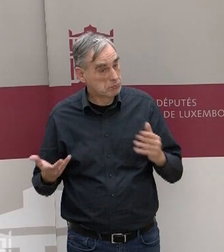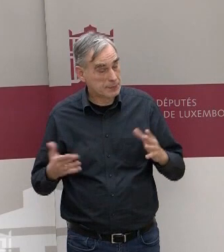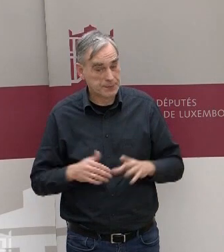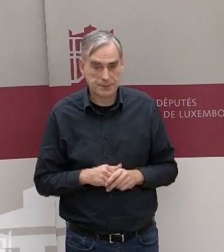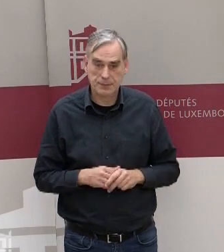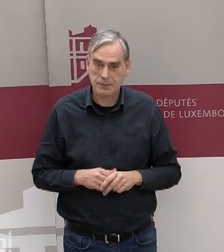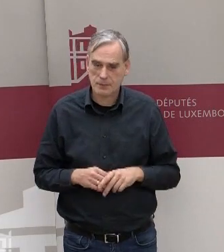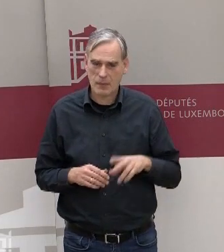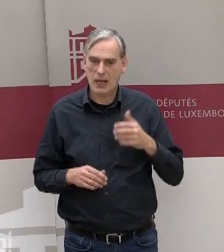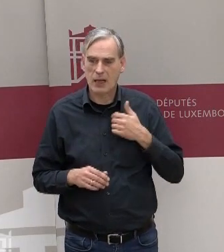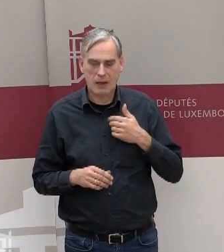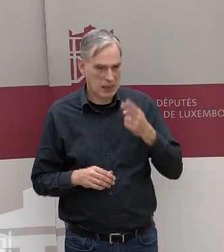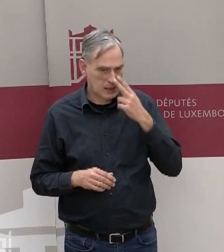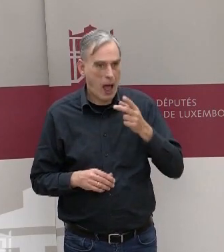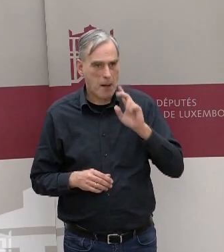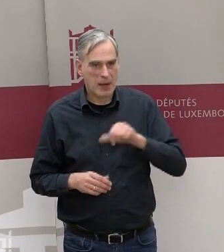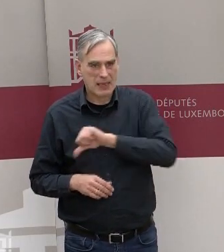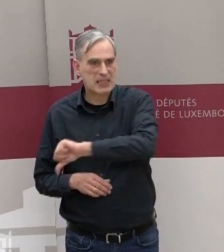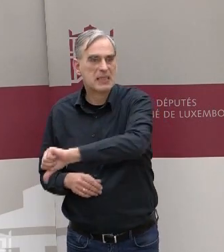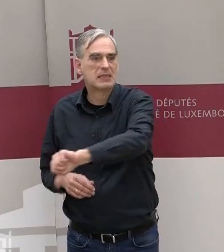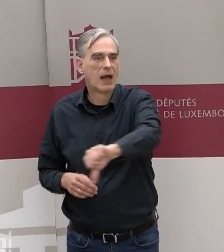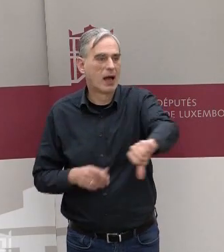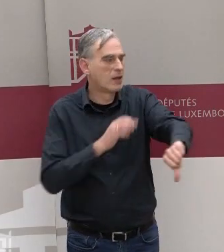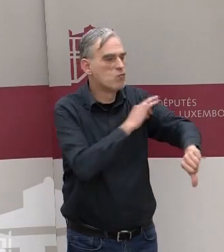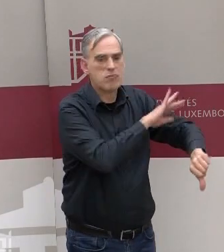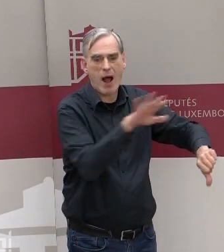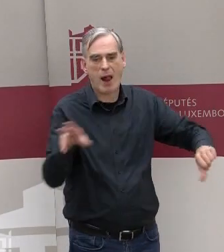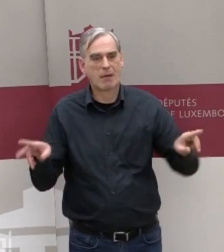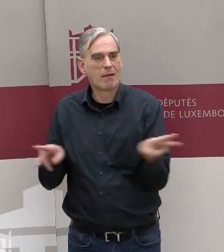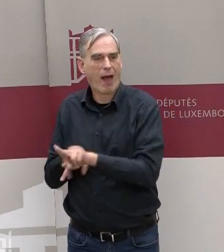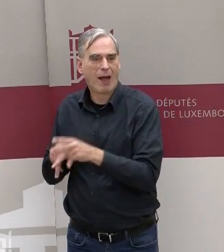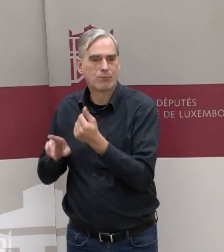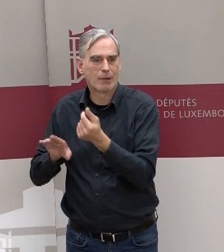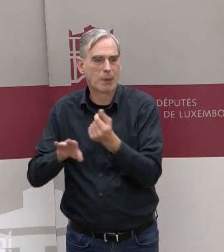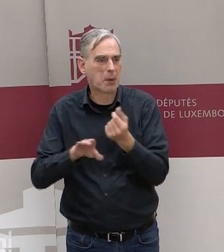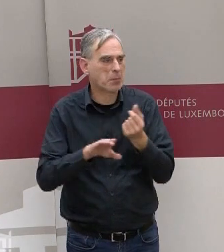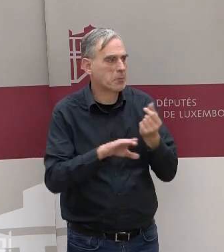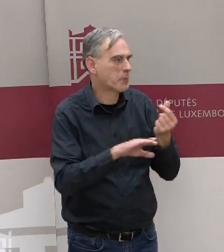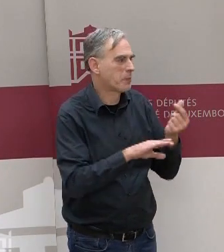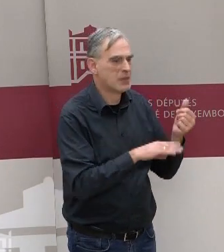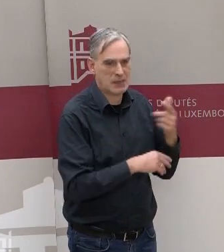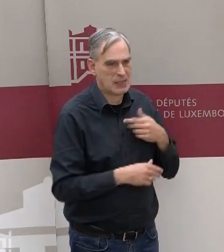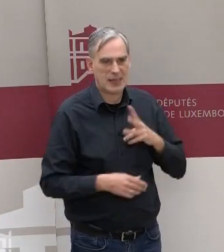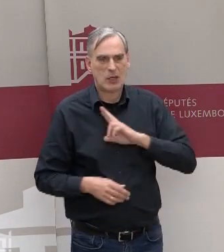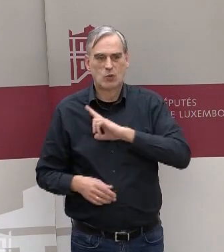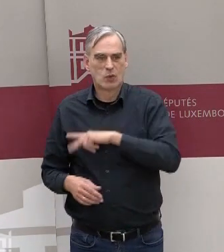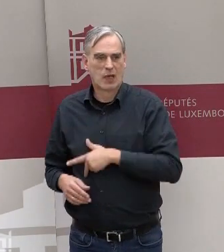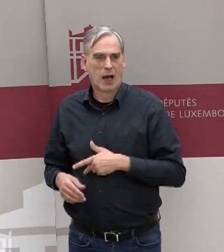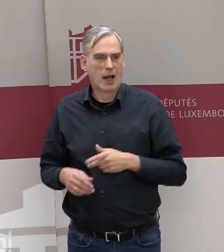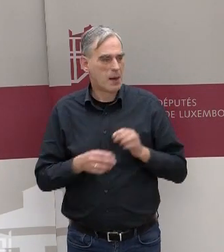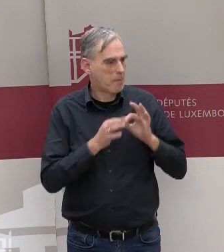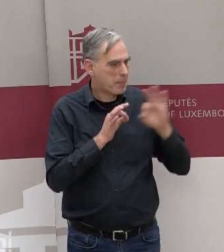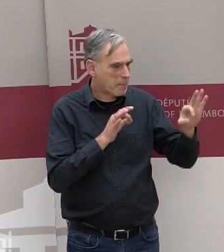Wir sehen sie als Fehler, weil an unseren Ehren sie nicht sozial selektiv ist. Es hilft nicht dem Schwächsten an diesen unsicheren Zeiten,